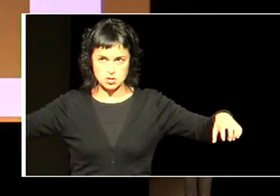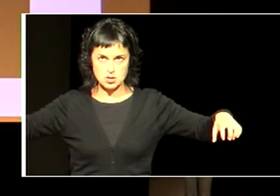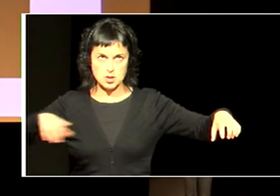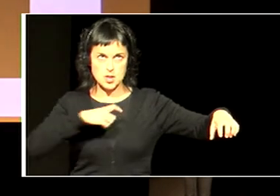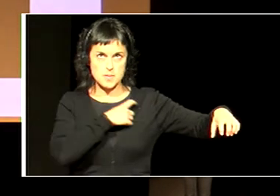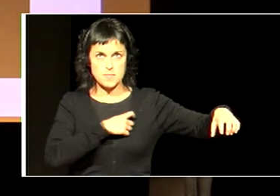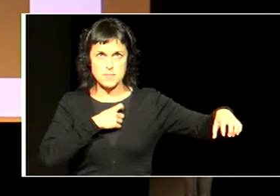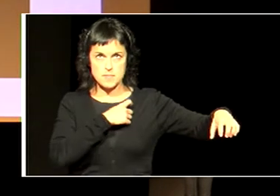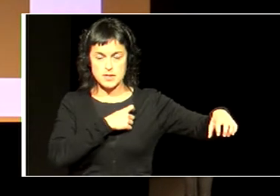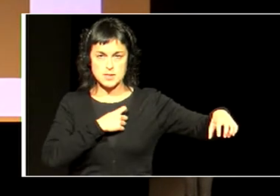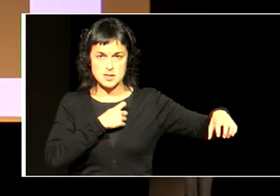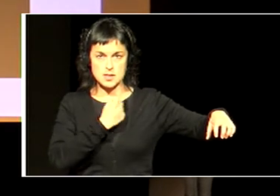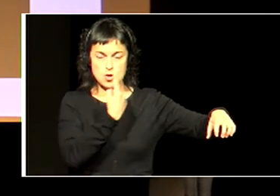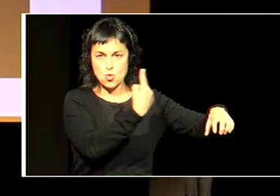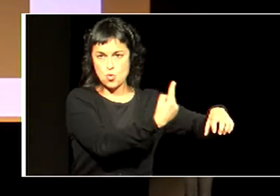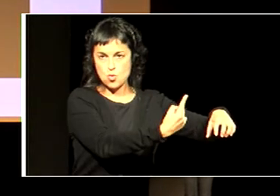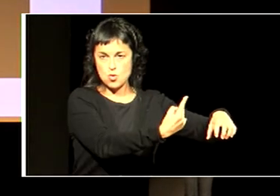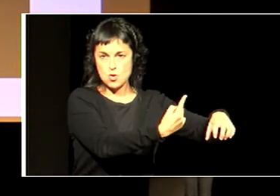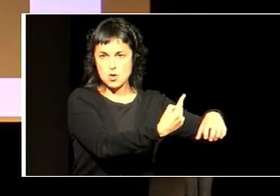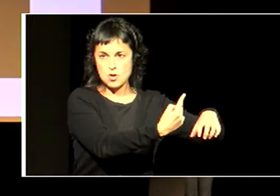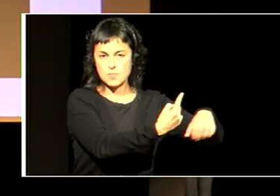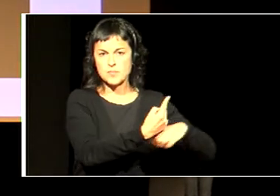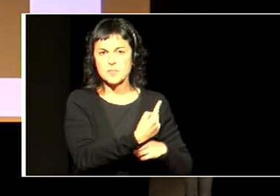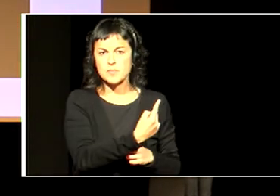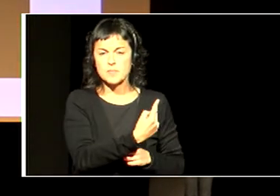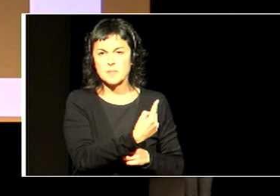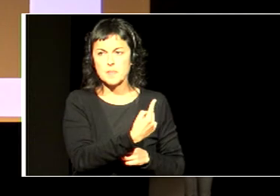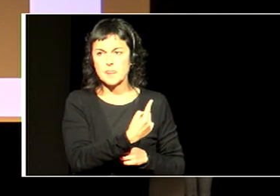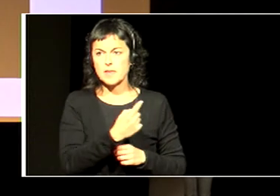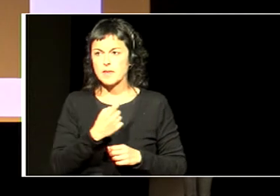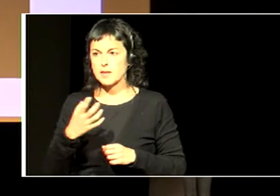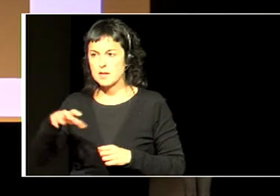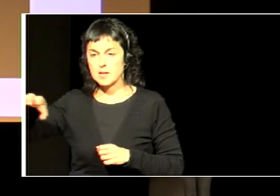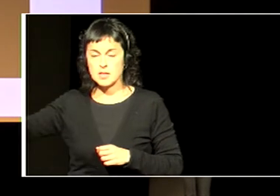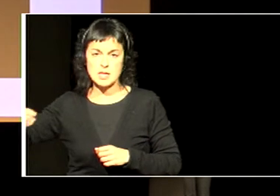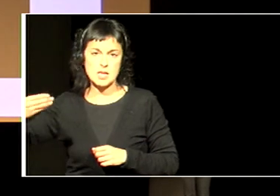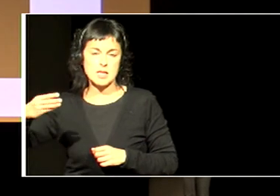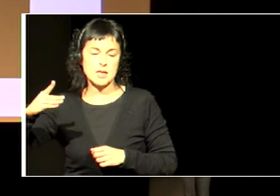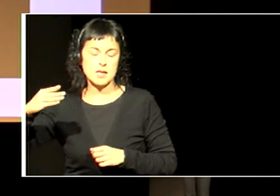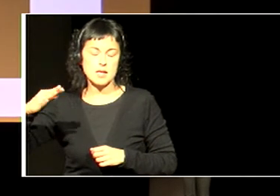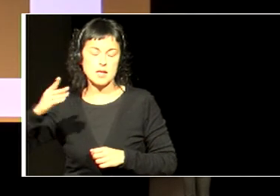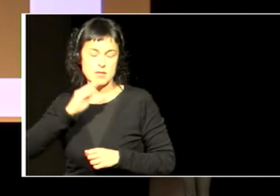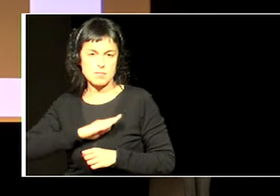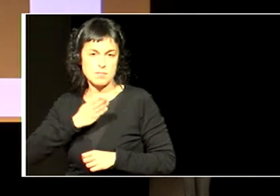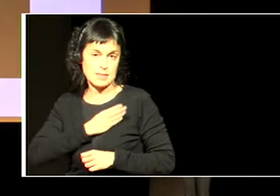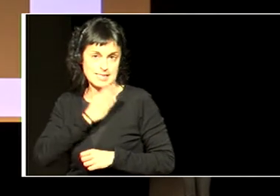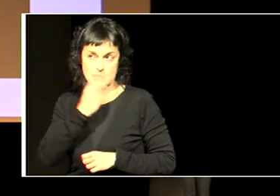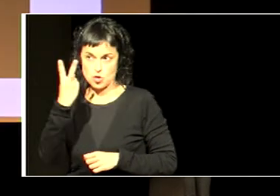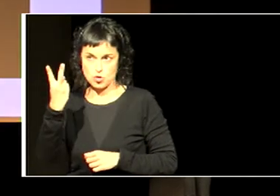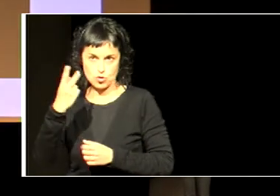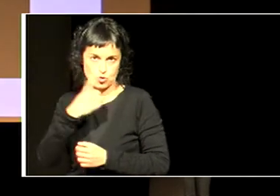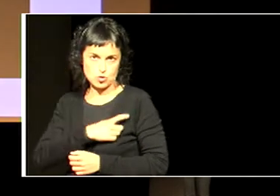dago, eraikuntza batean dago batxilergoa, eta bestea debeatze, ba, bi batzorde ditugu.